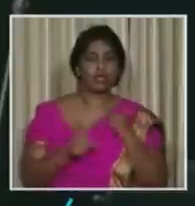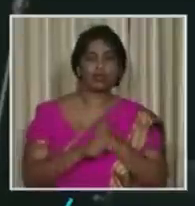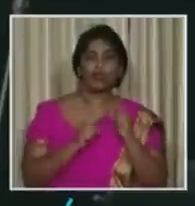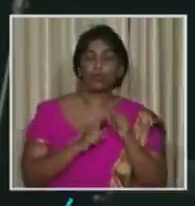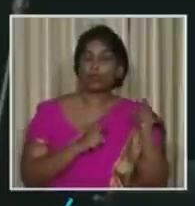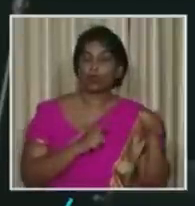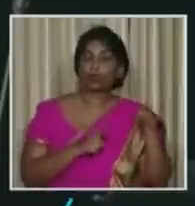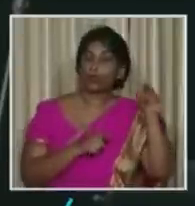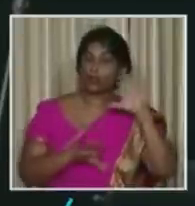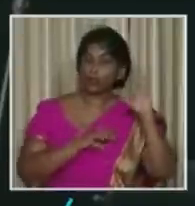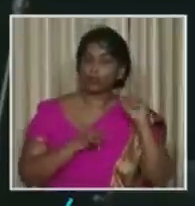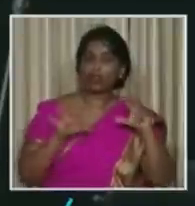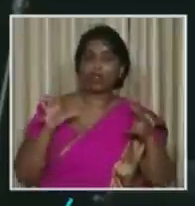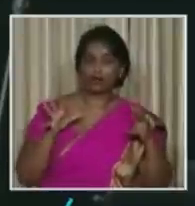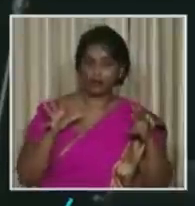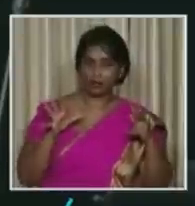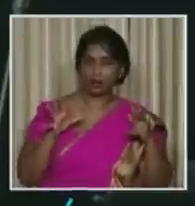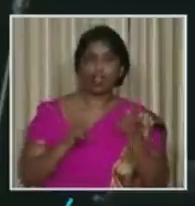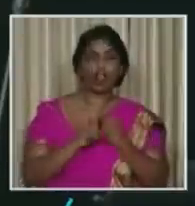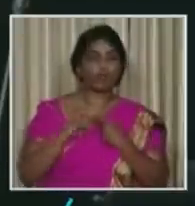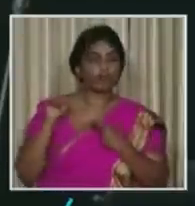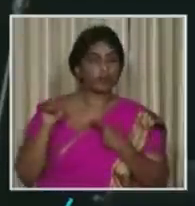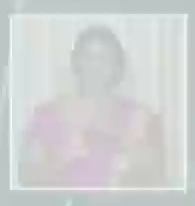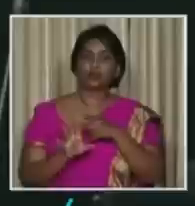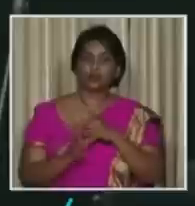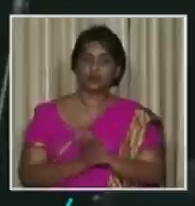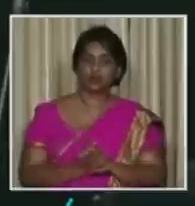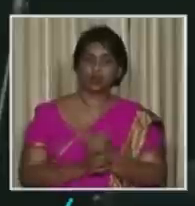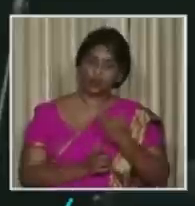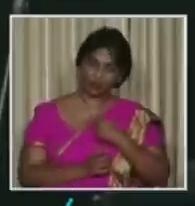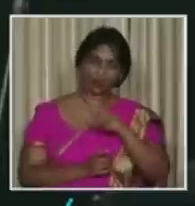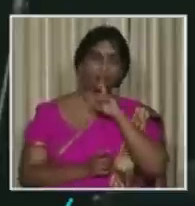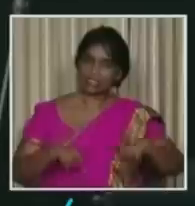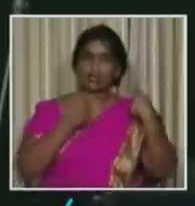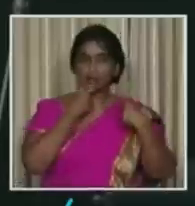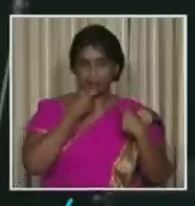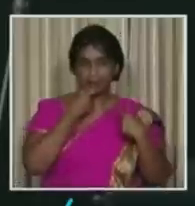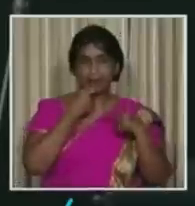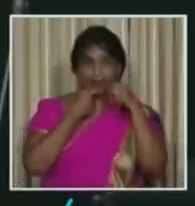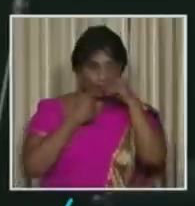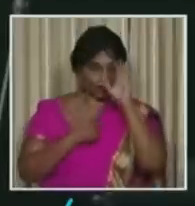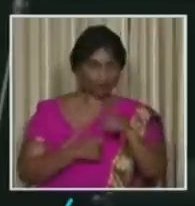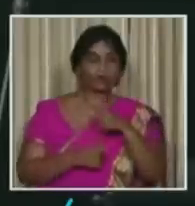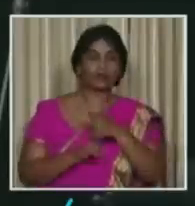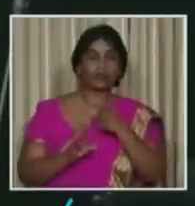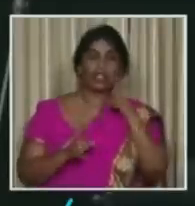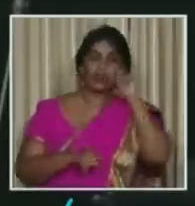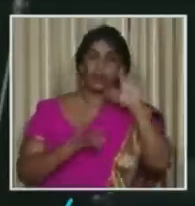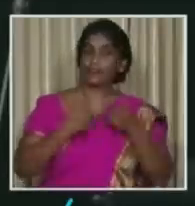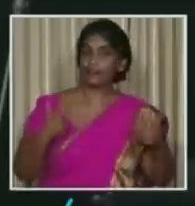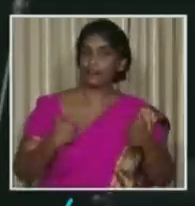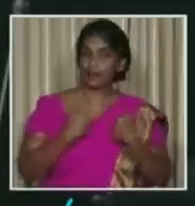ඉන්දියේ? ඒගොල්ලන්ගේ තොරතුරු අනුව 800යි. කොත්මලේ කීයද ඉන්දියේ? 300යි. මම කියන්නේ මගේ අභියෝගය ඔබතුමා යටිනුවරට මිනිස්සු